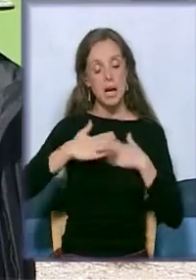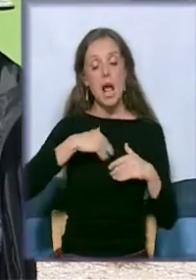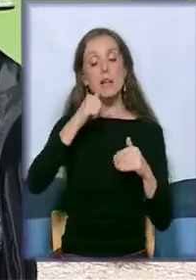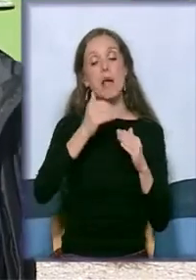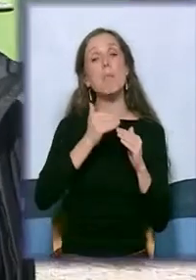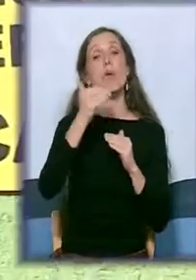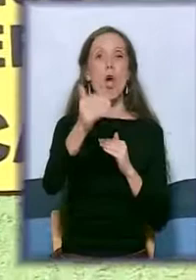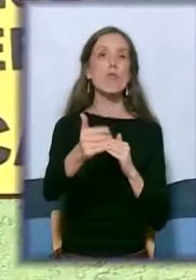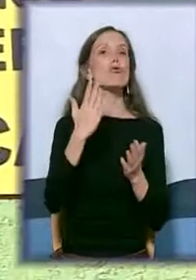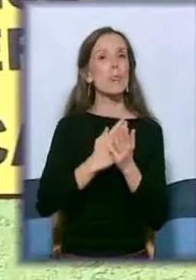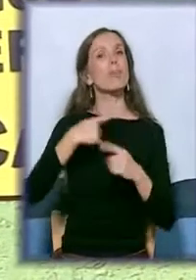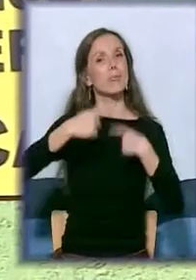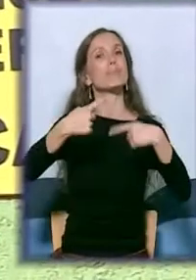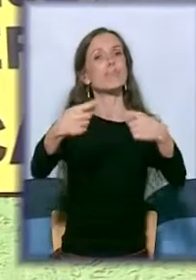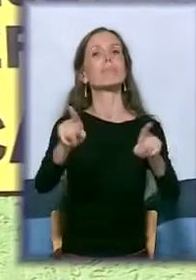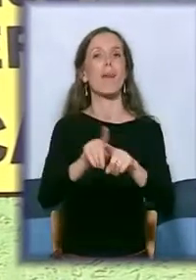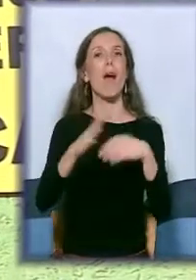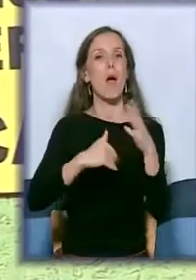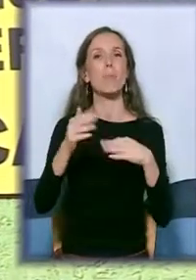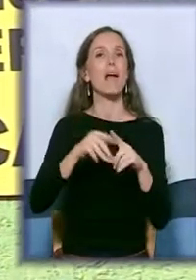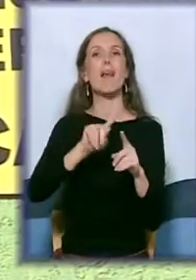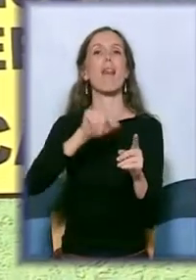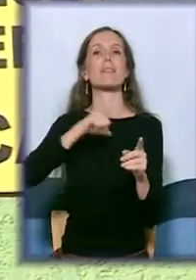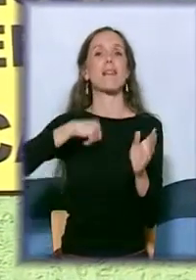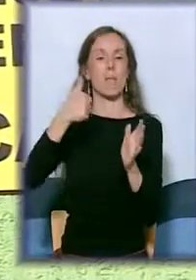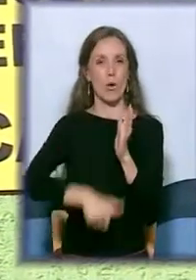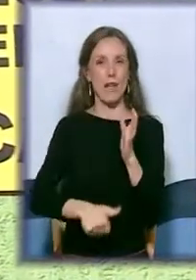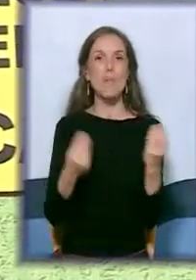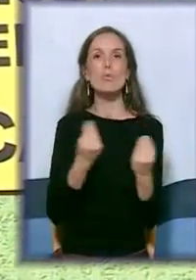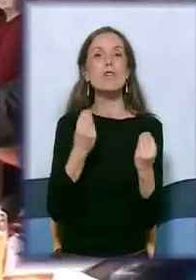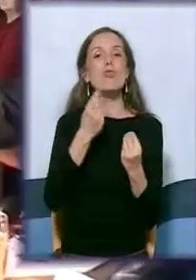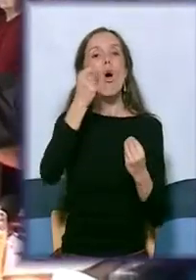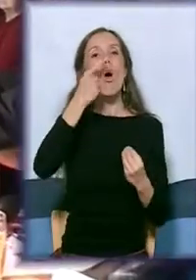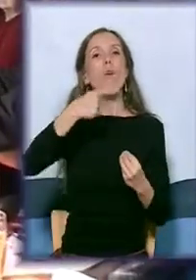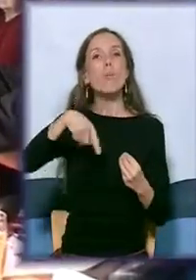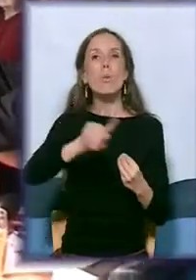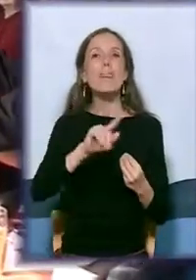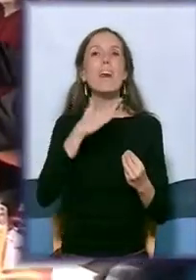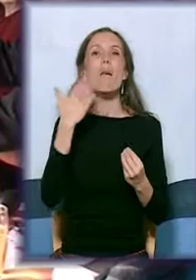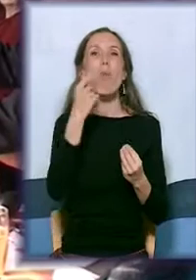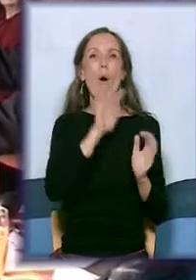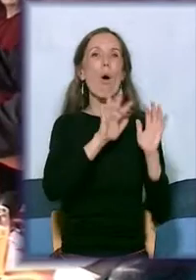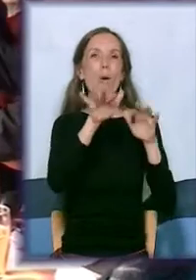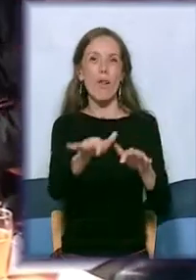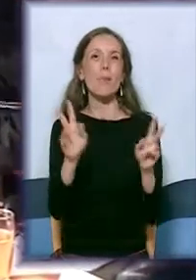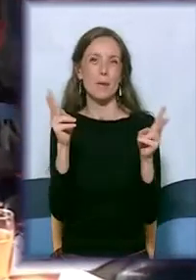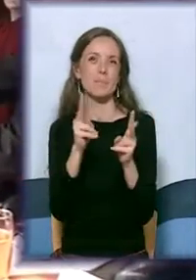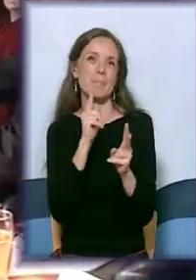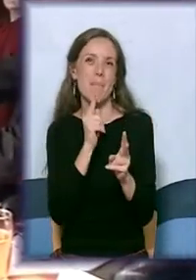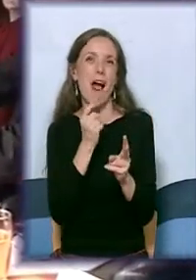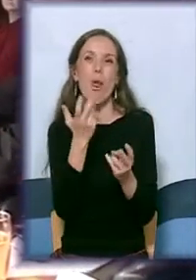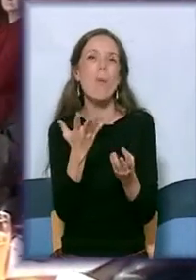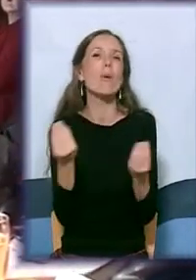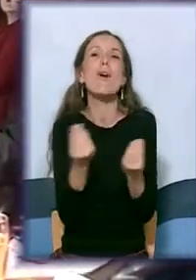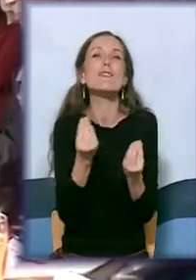to postati praksa, jer ljudi nisu u većem broju došli zato što prvi je